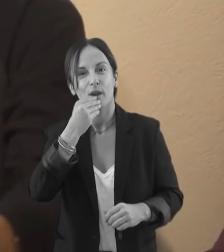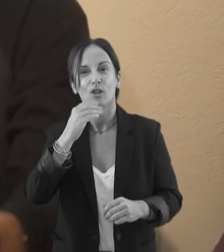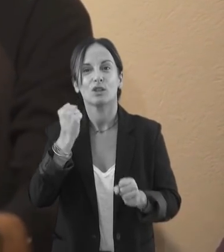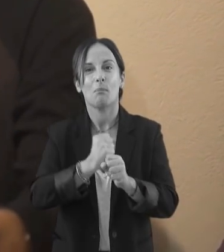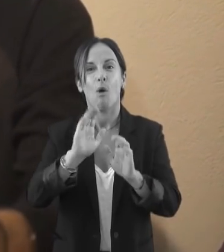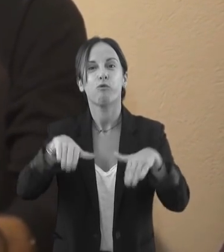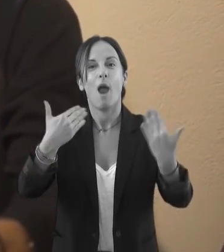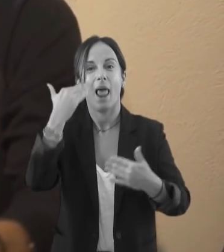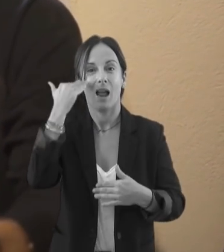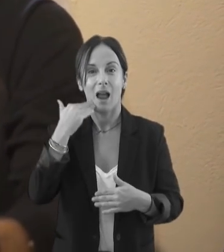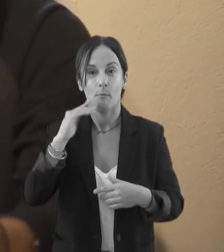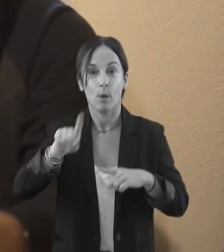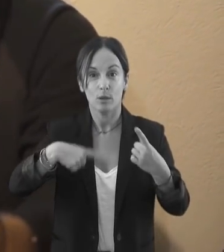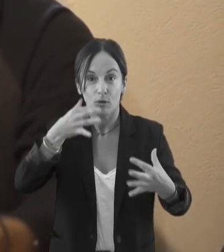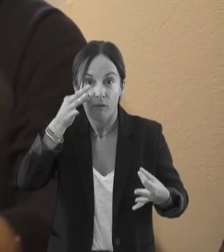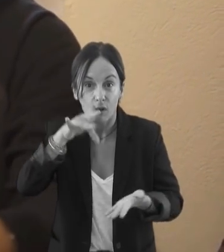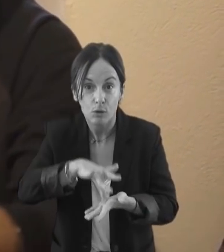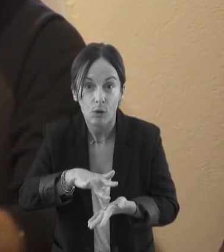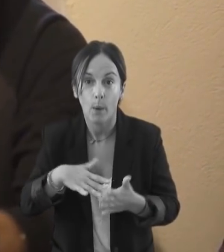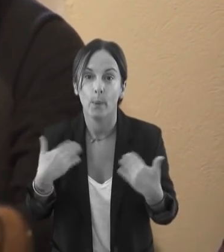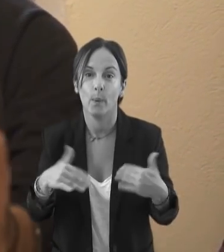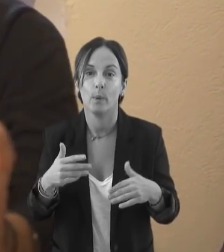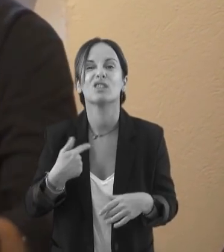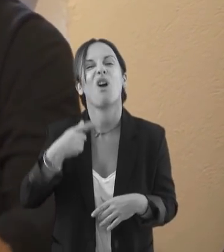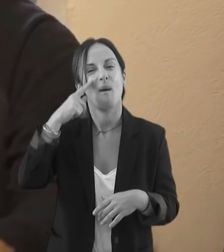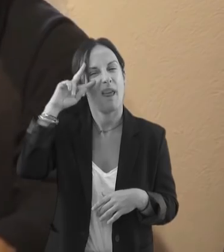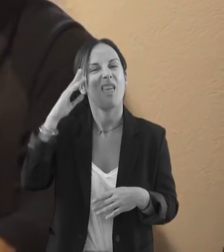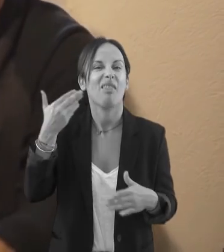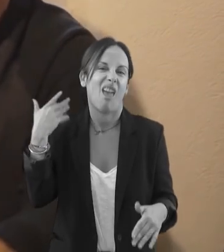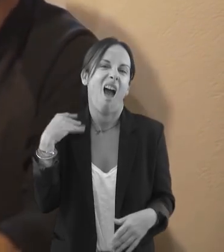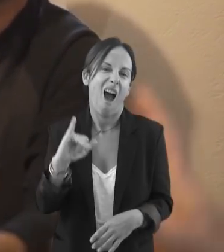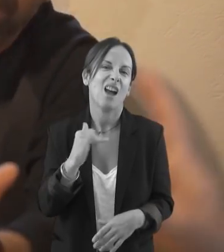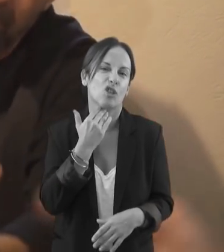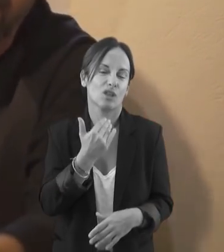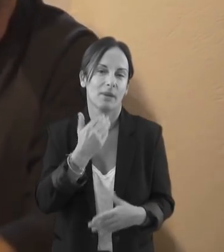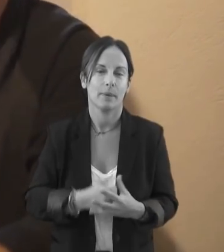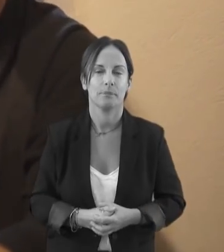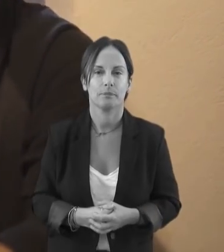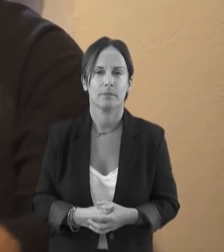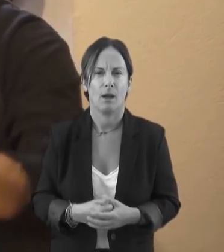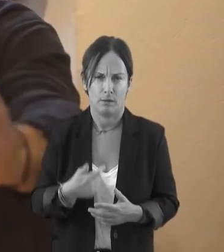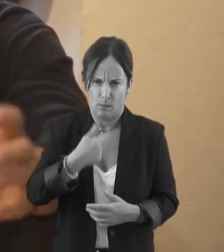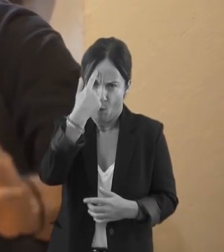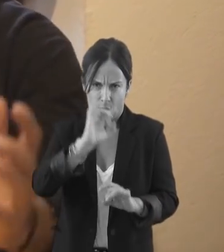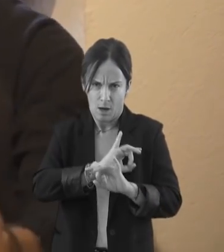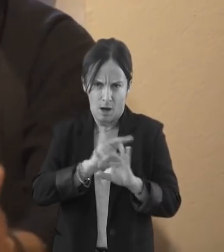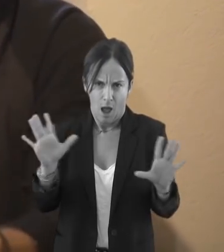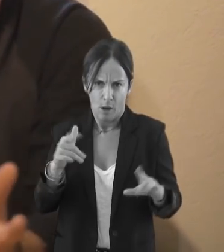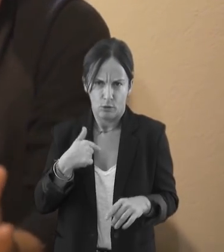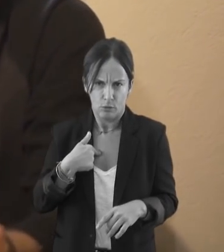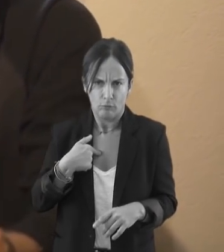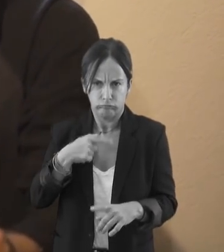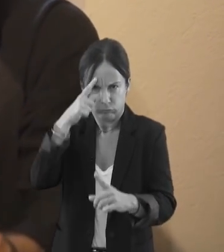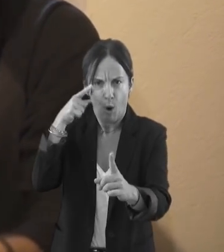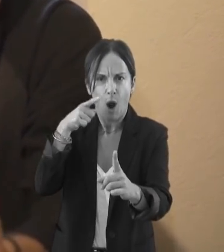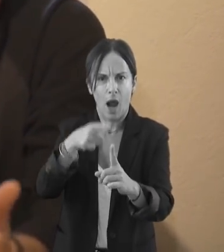ficava una escola taller a veure, ostres, això què és? Això és molt guapo, això és molt bucòlic. Per cobrar, per cobrar. També, feina en el camp, tal. Llavors, quan